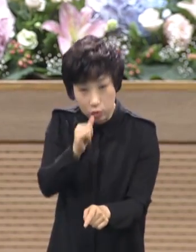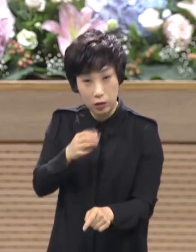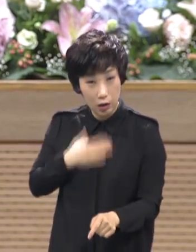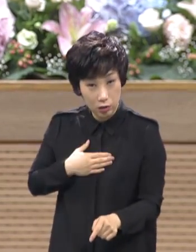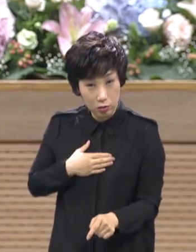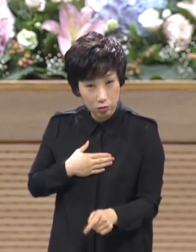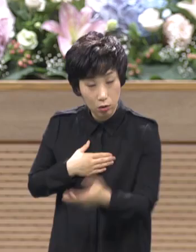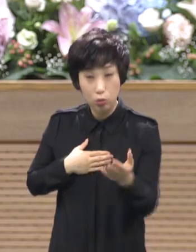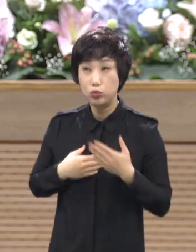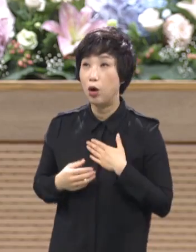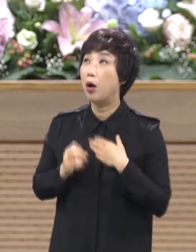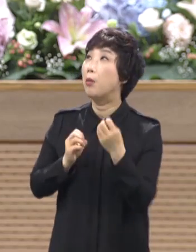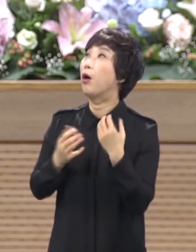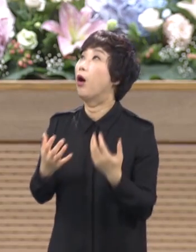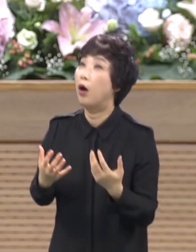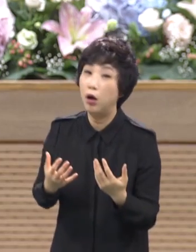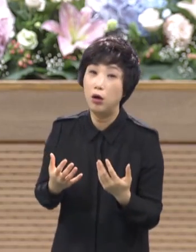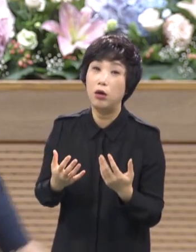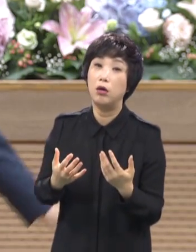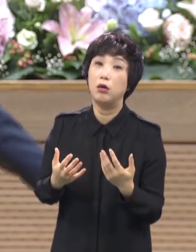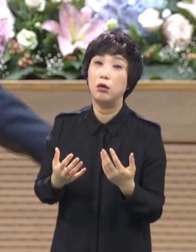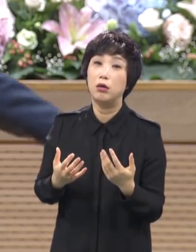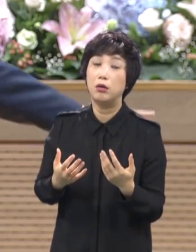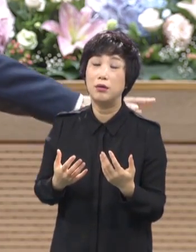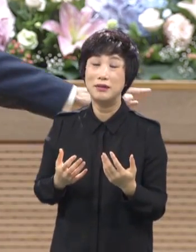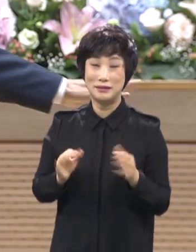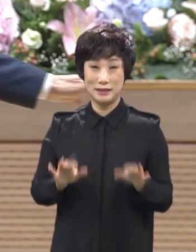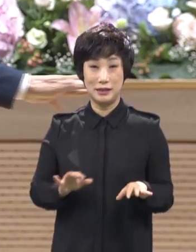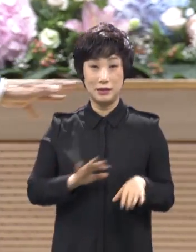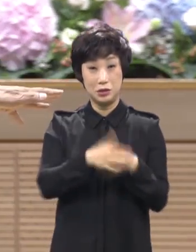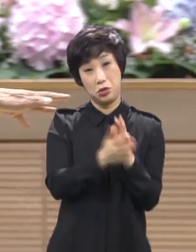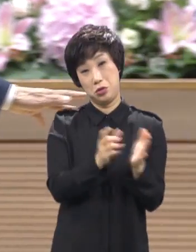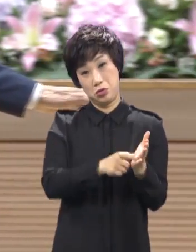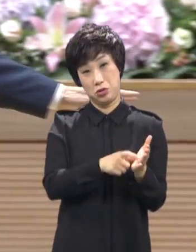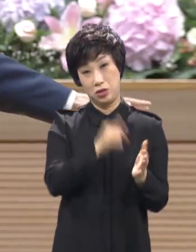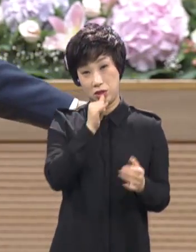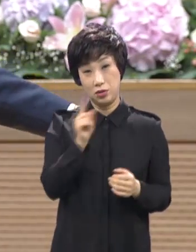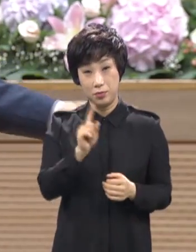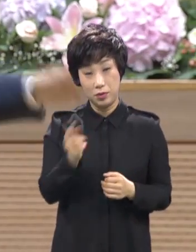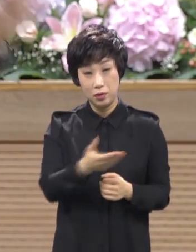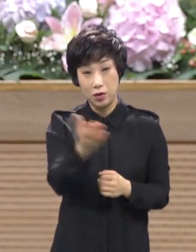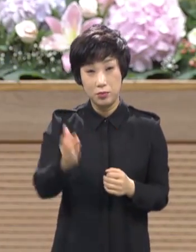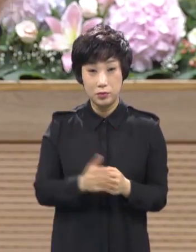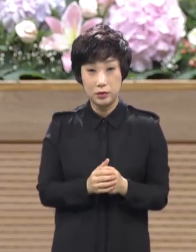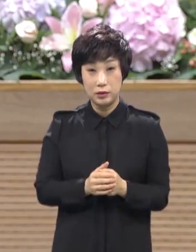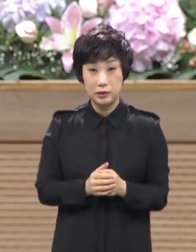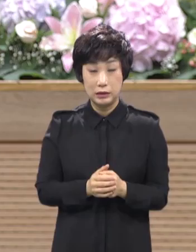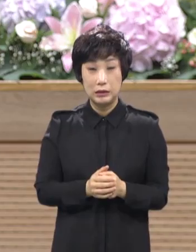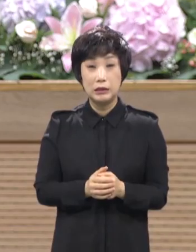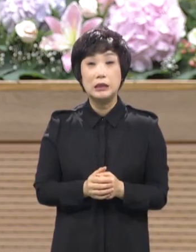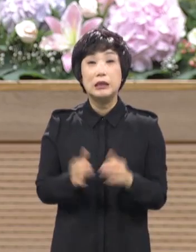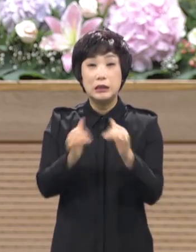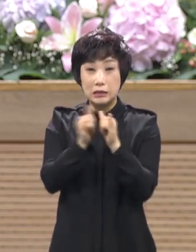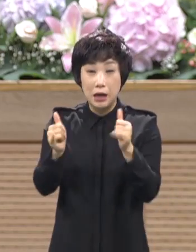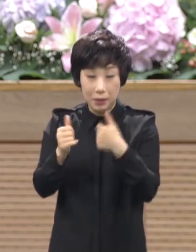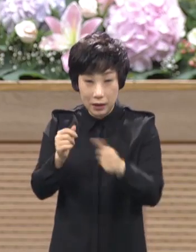묻는다면 어떻게 했어요? 그래서 성경에 뭐라고 했어요?